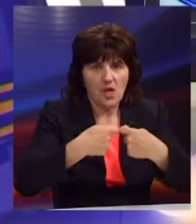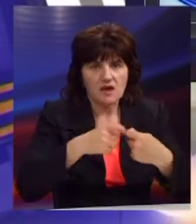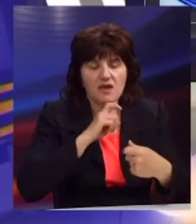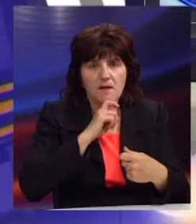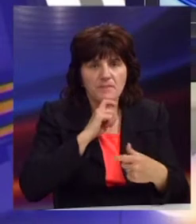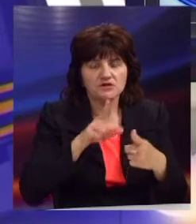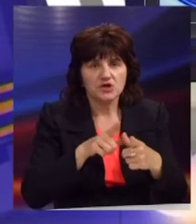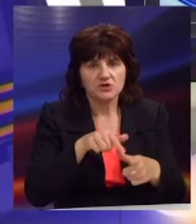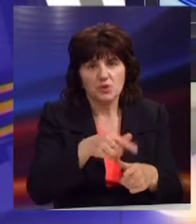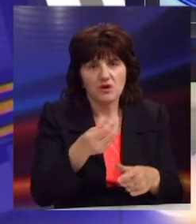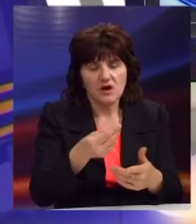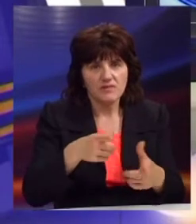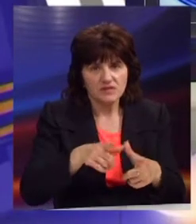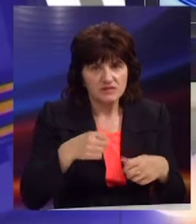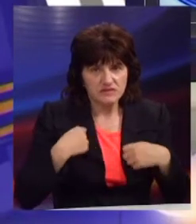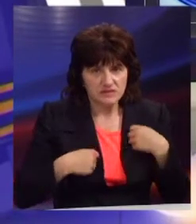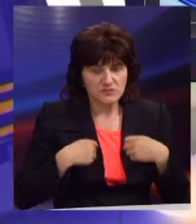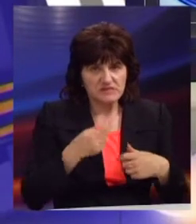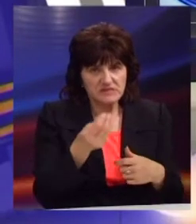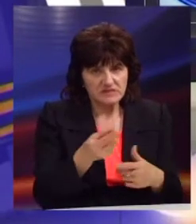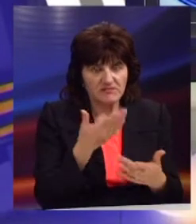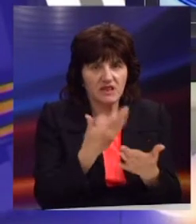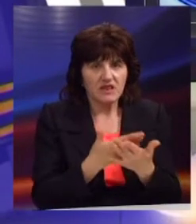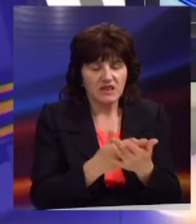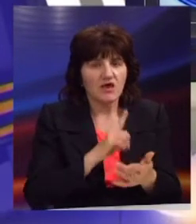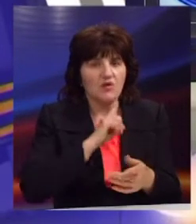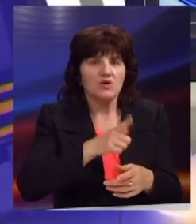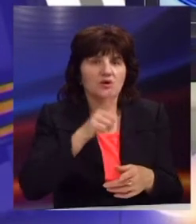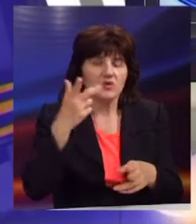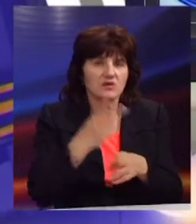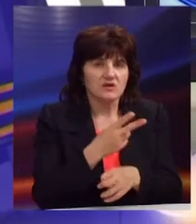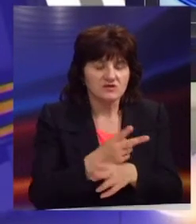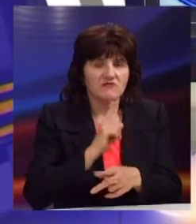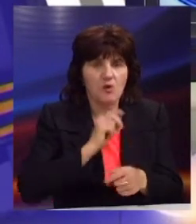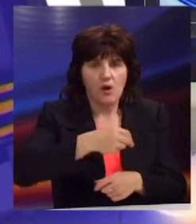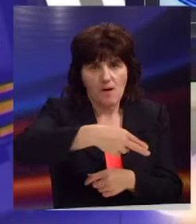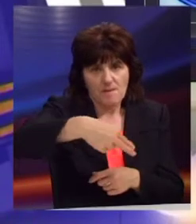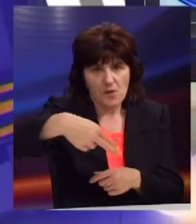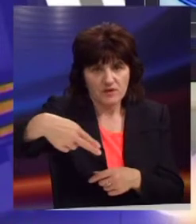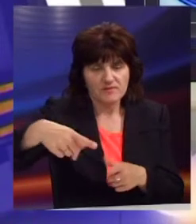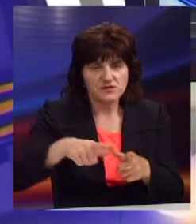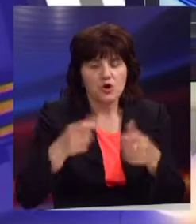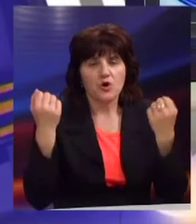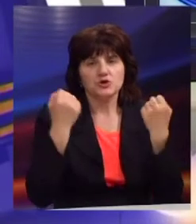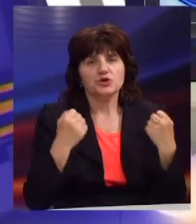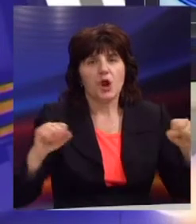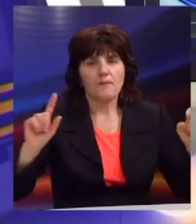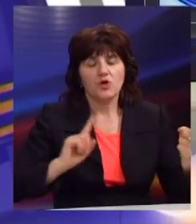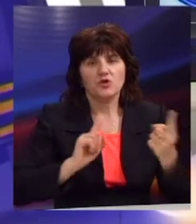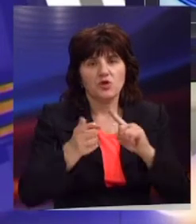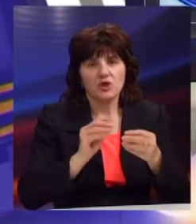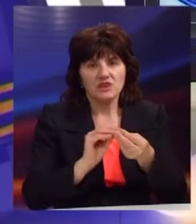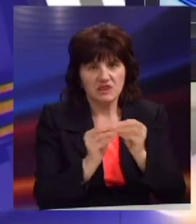i plasmana proizvoda nastalih na taj način na tržištima zemalja sa kojima Srbija ima potpisane ugovore o slobodnoj trgovini. Skup